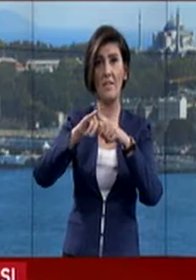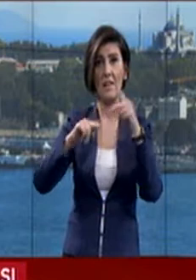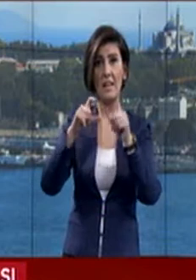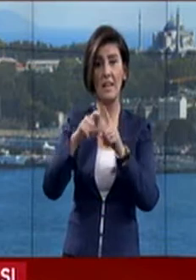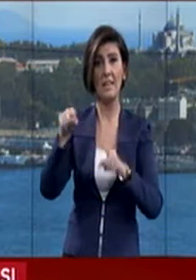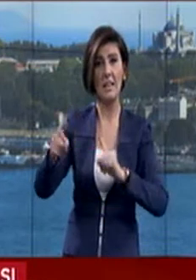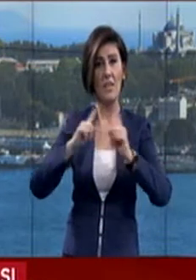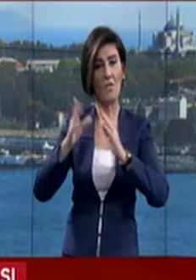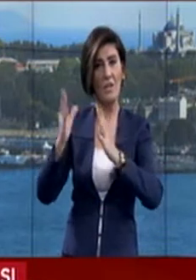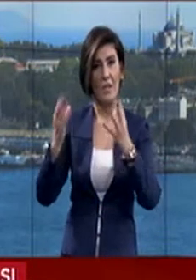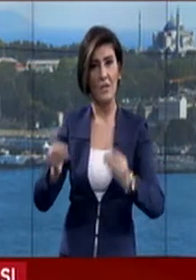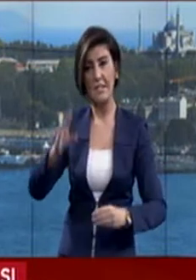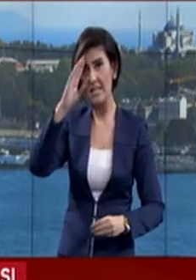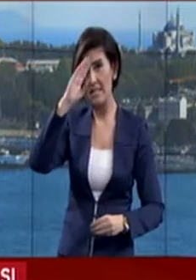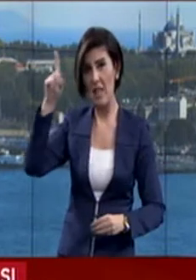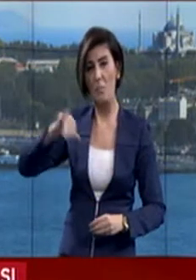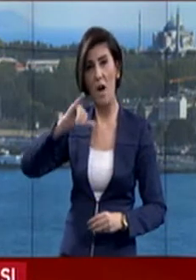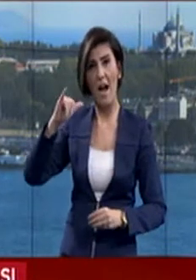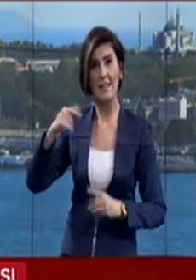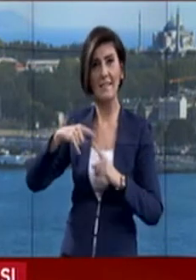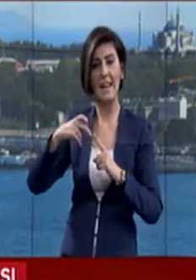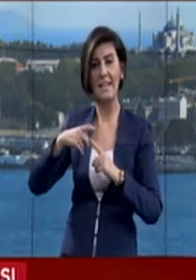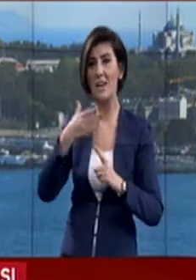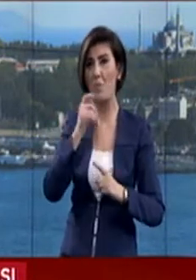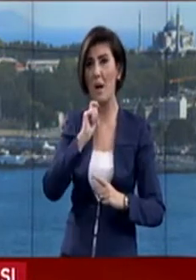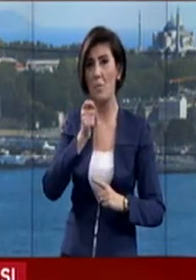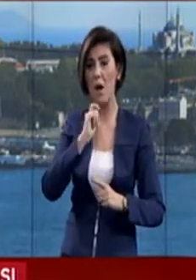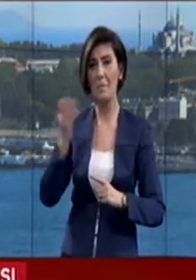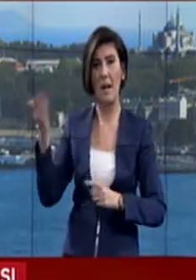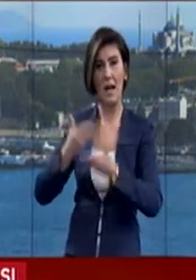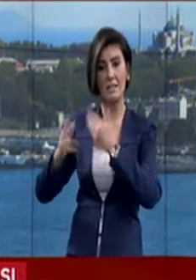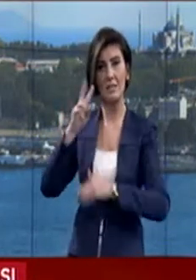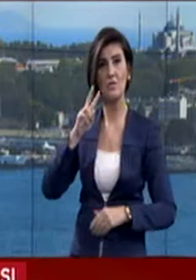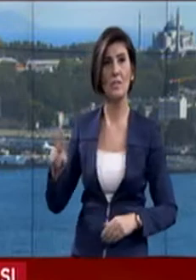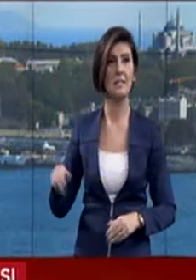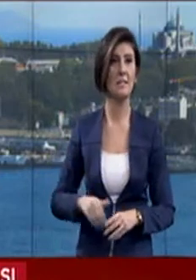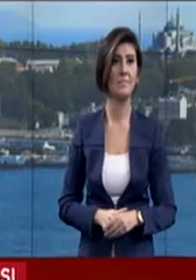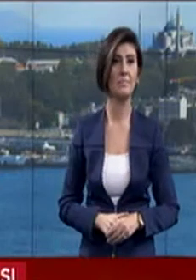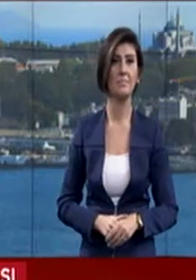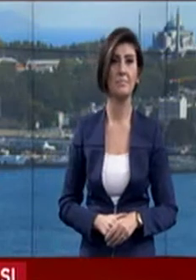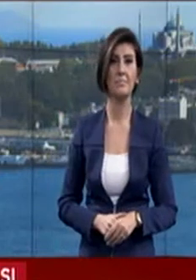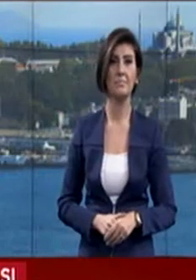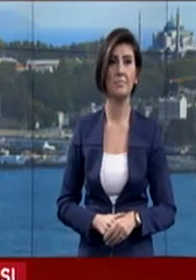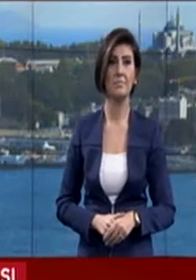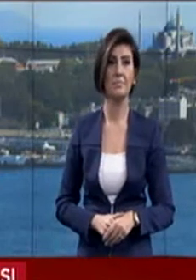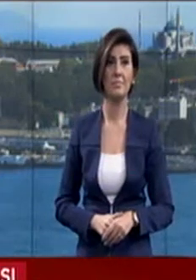davasına devam ediliyor. İstanbul'dan ayrıntıları TRT Haber muhabiri Köksal Gökçe'den alacağız.